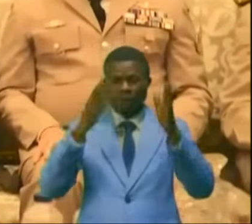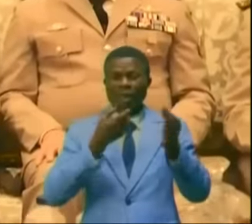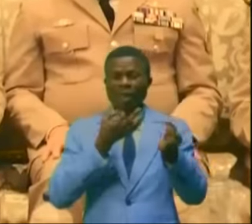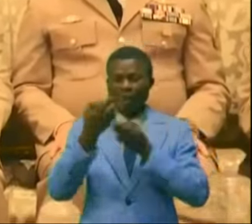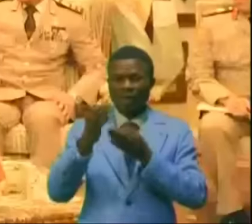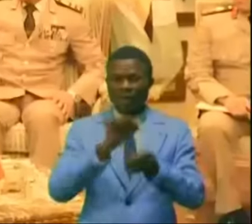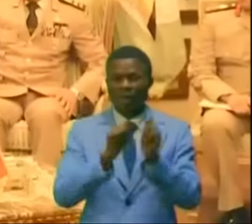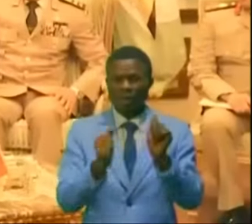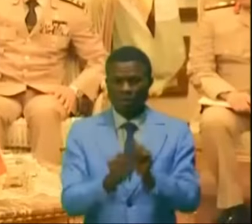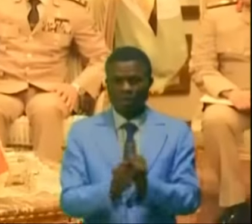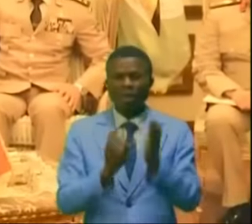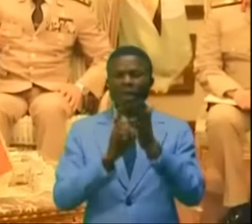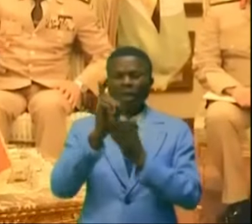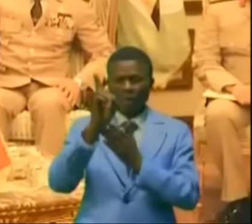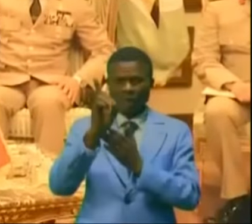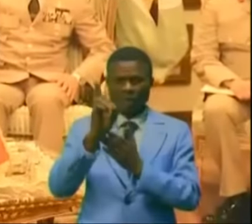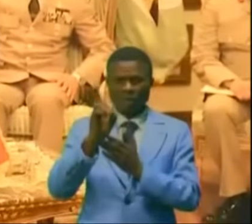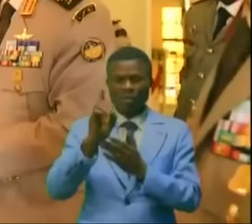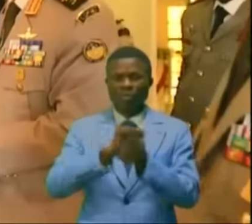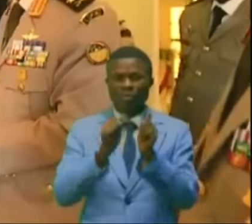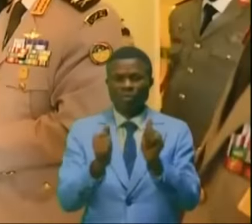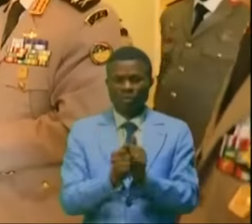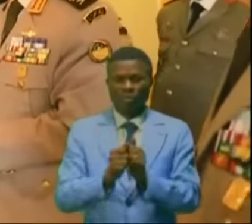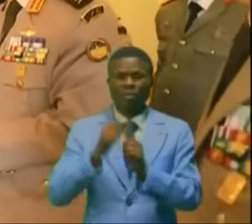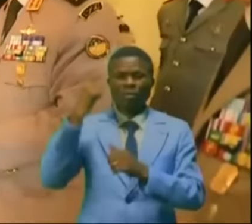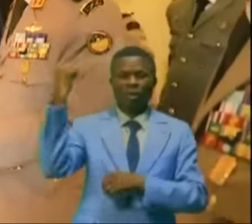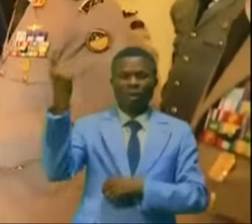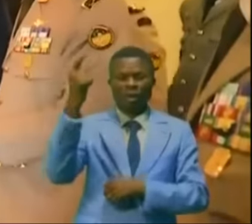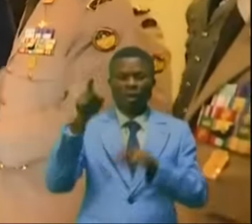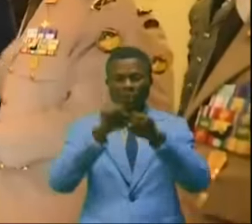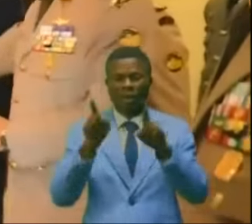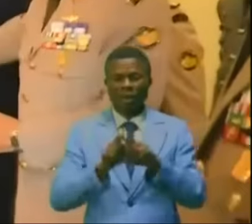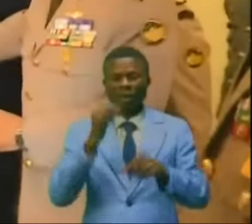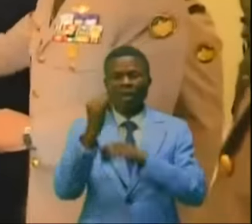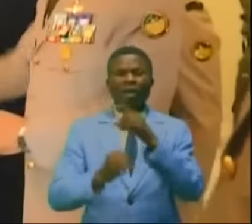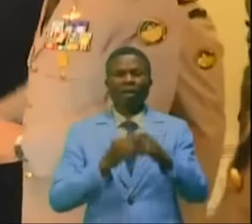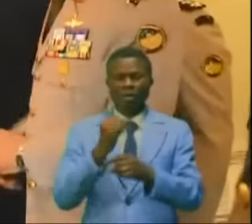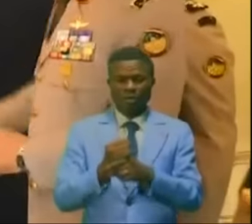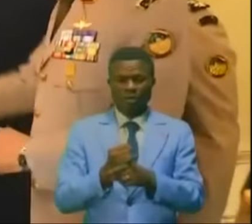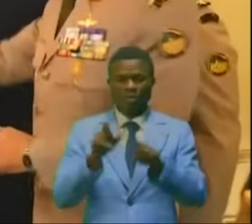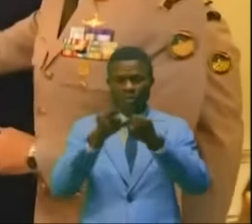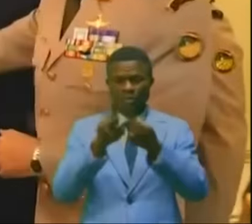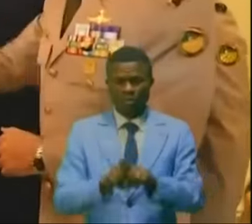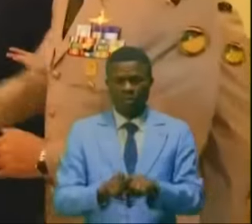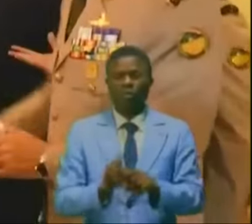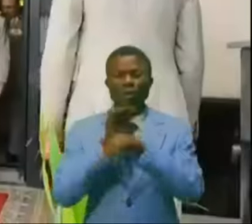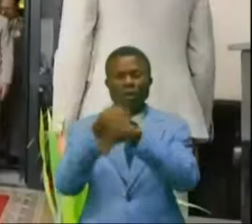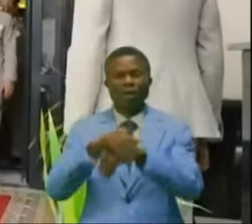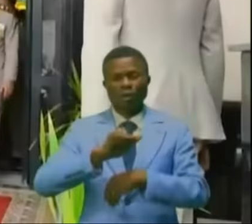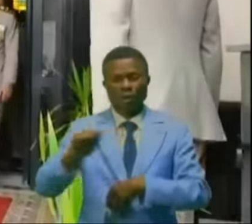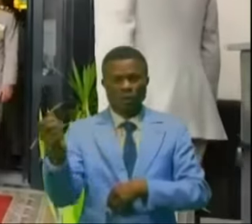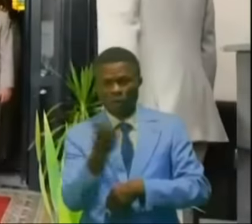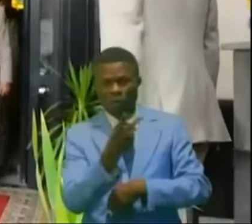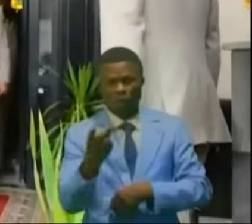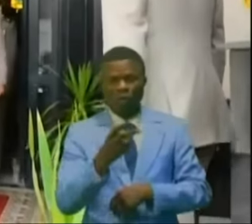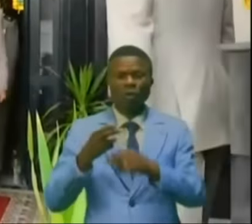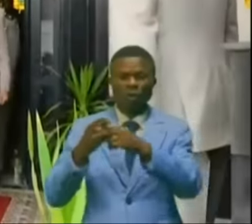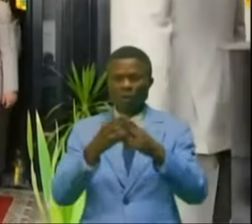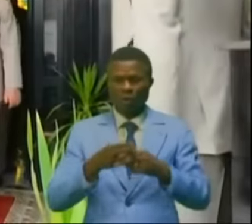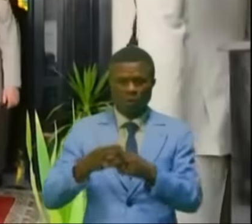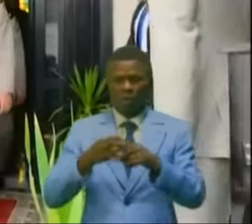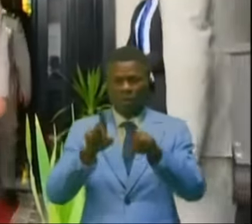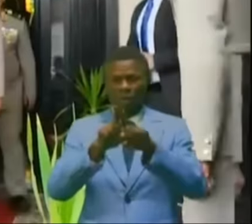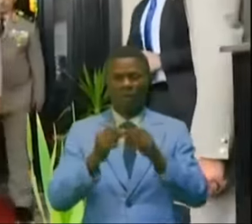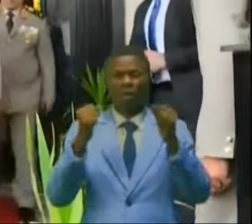les derniers développements sur la scène régionale et internationale et de leur implication pour la sécurité et